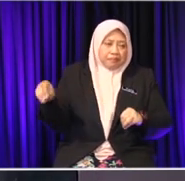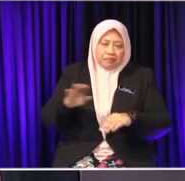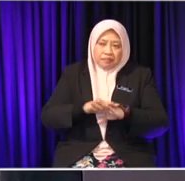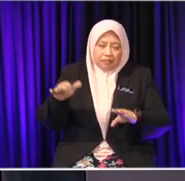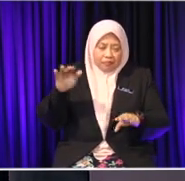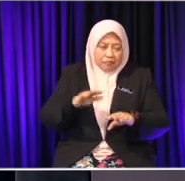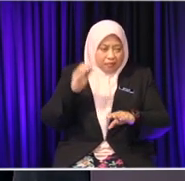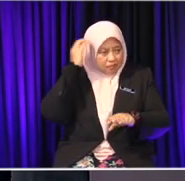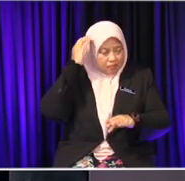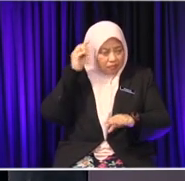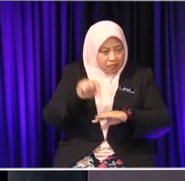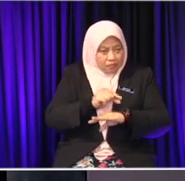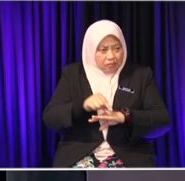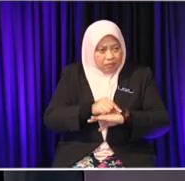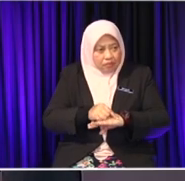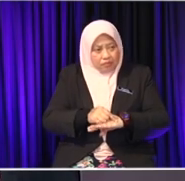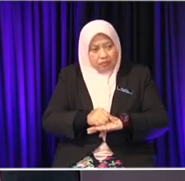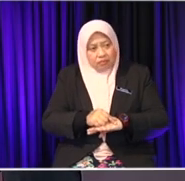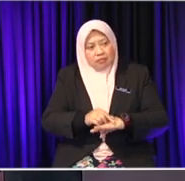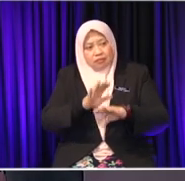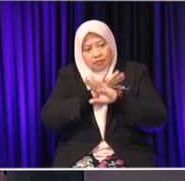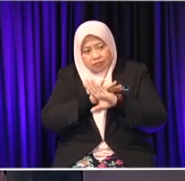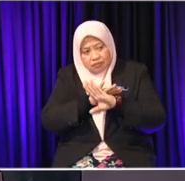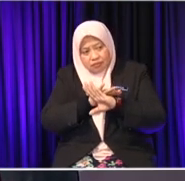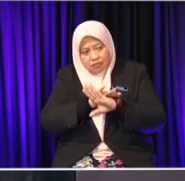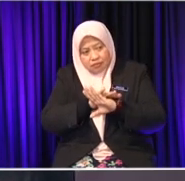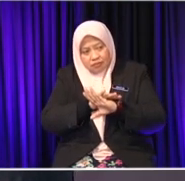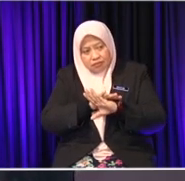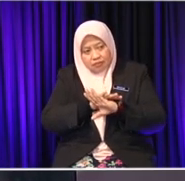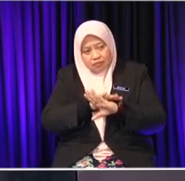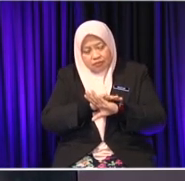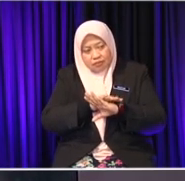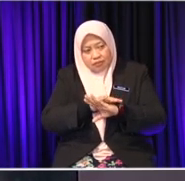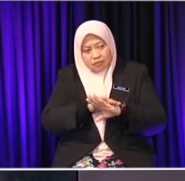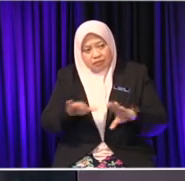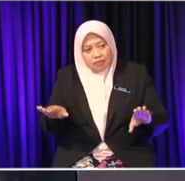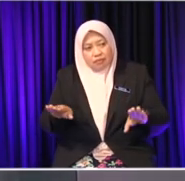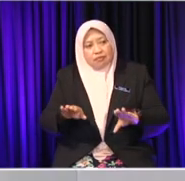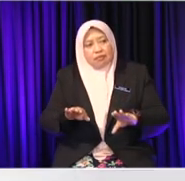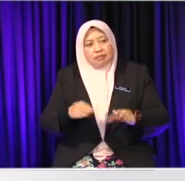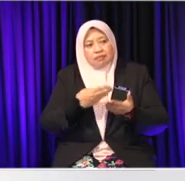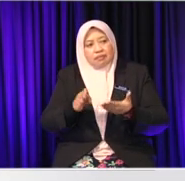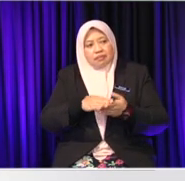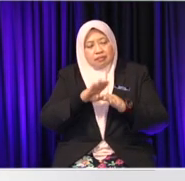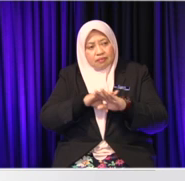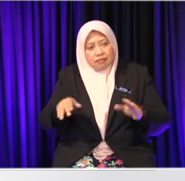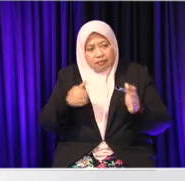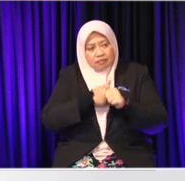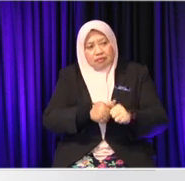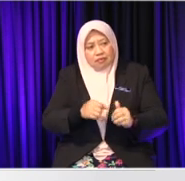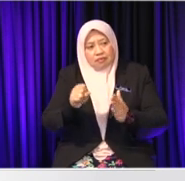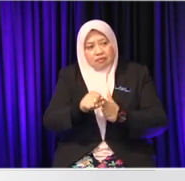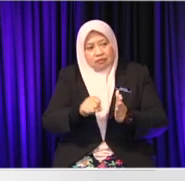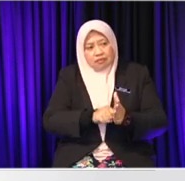ingat jangan begini ah bila berita ikut syarat jumlah yang boleh dituntut hanyalah